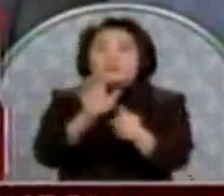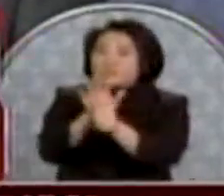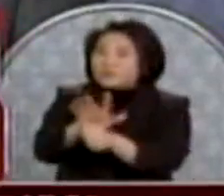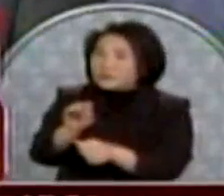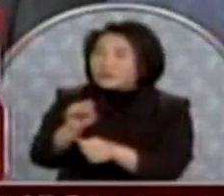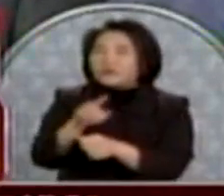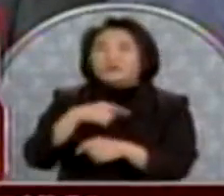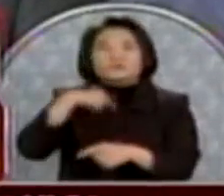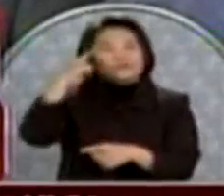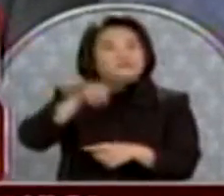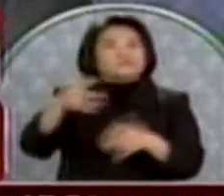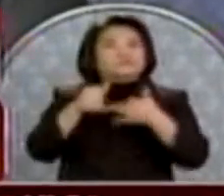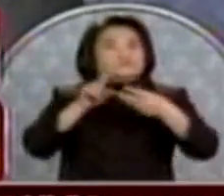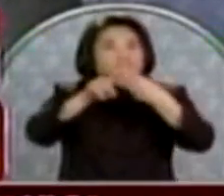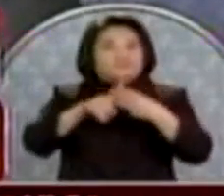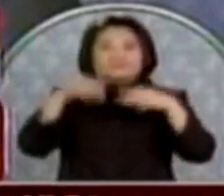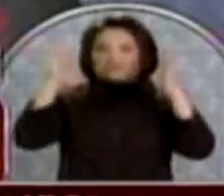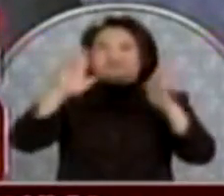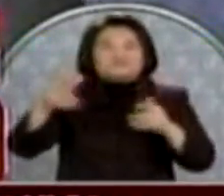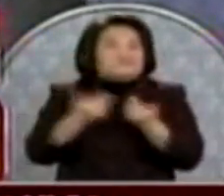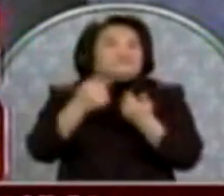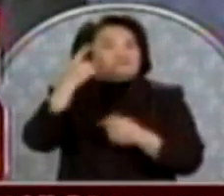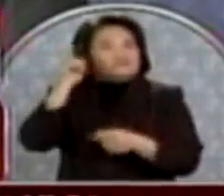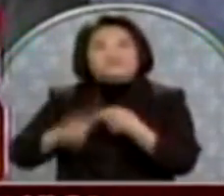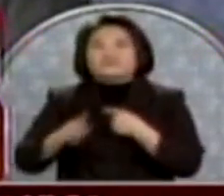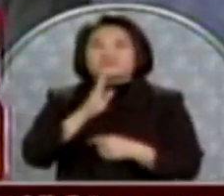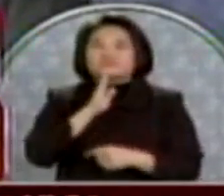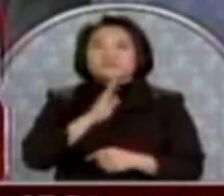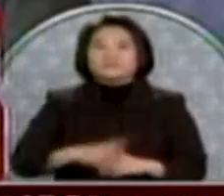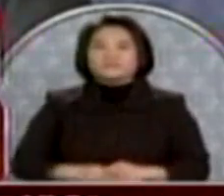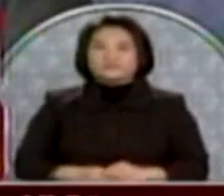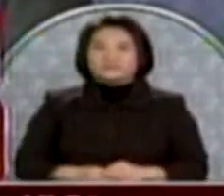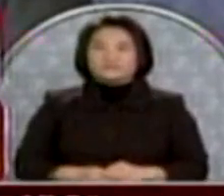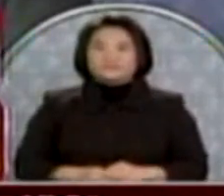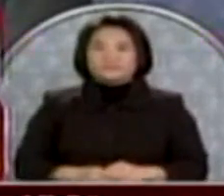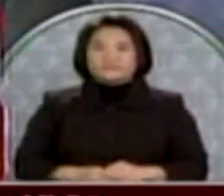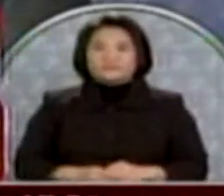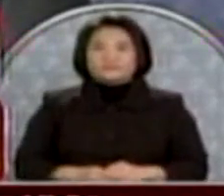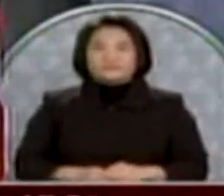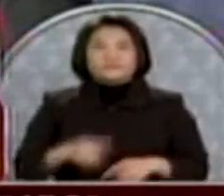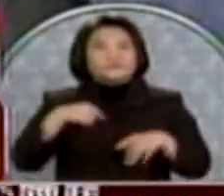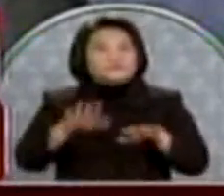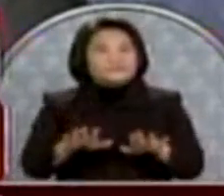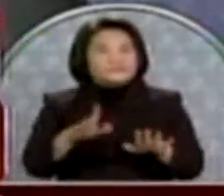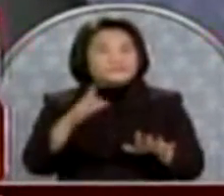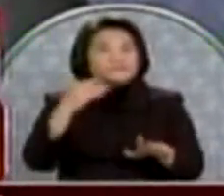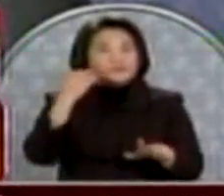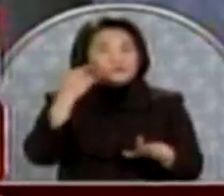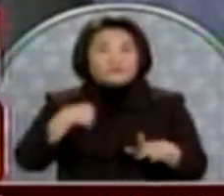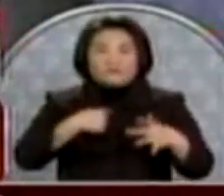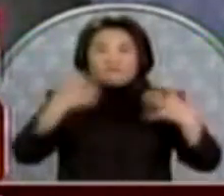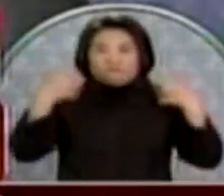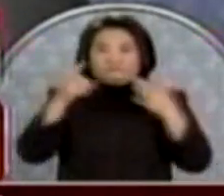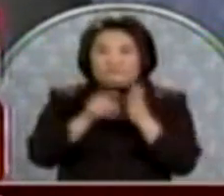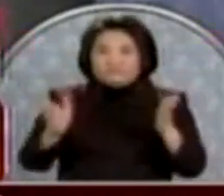管道都是违反民主政治的基本的原则，不符合宪政的精神。所以在我